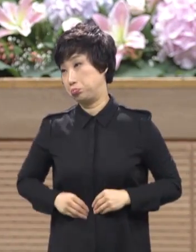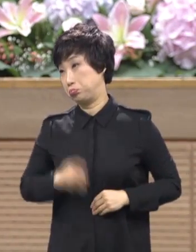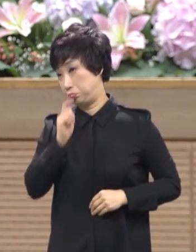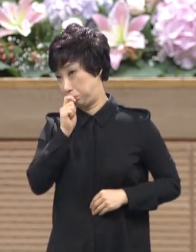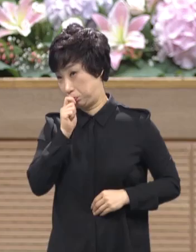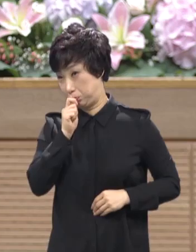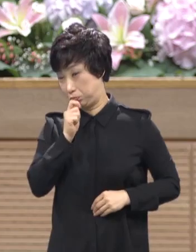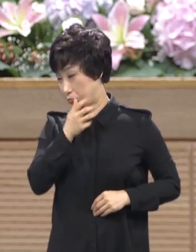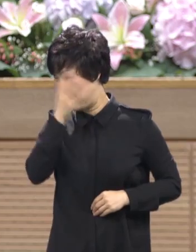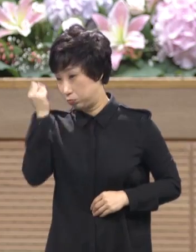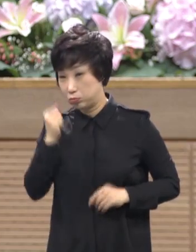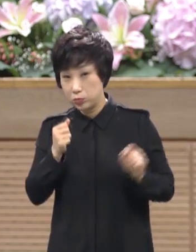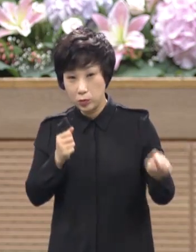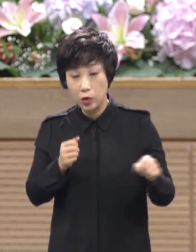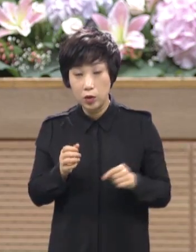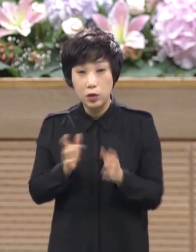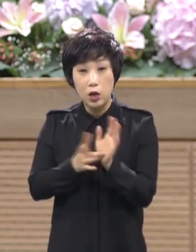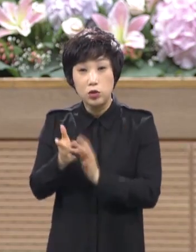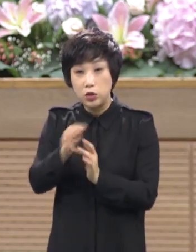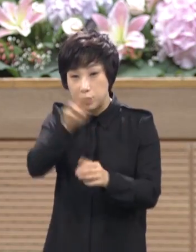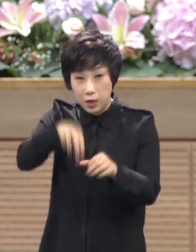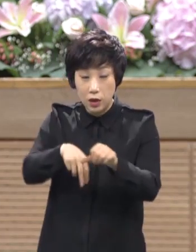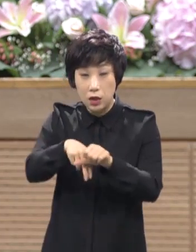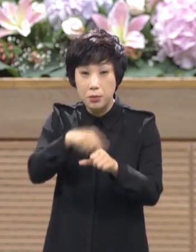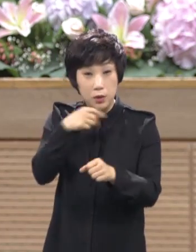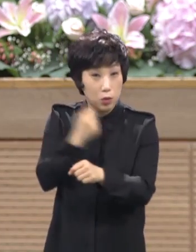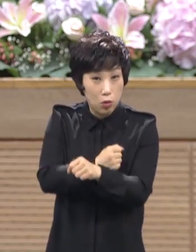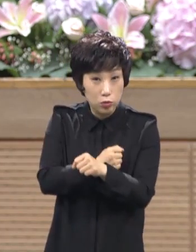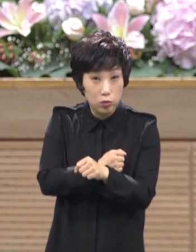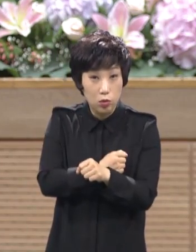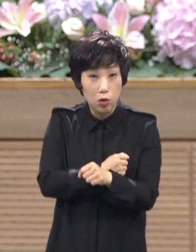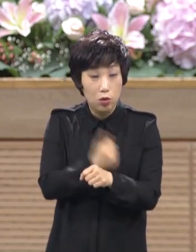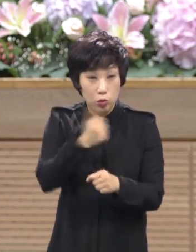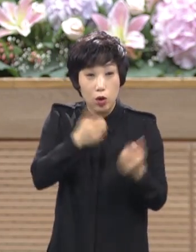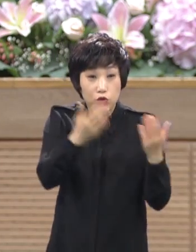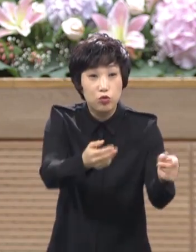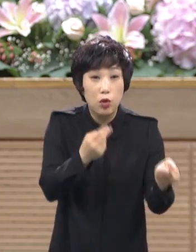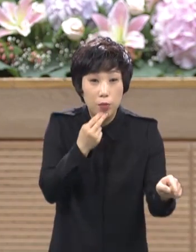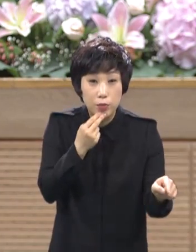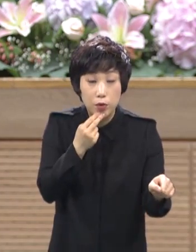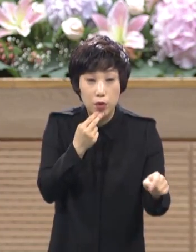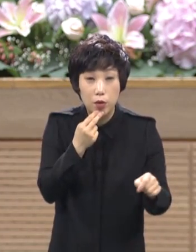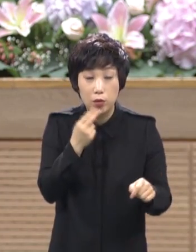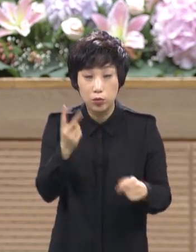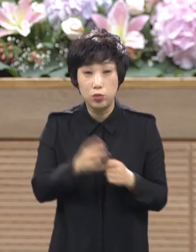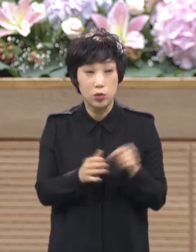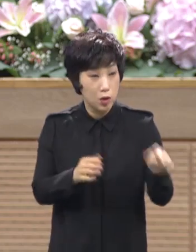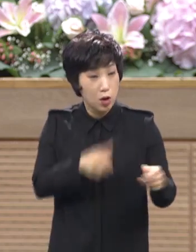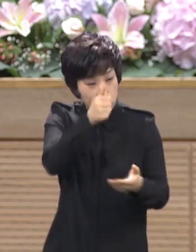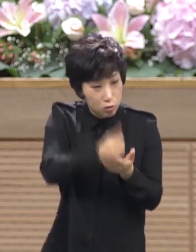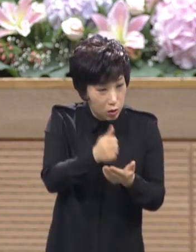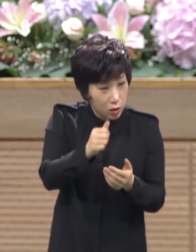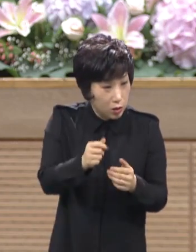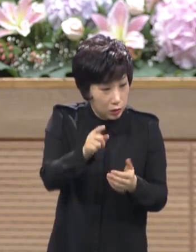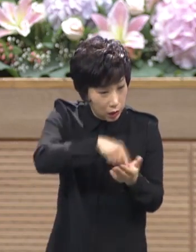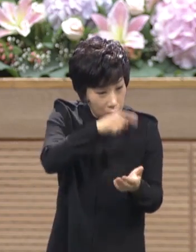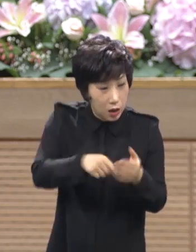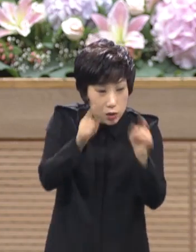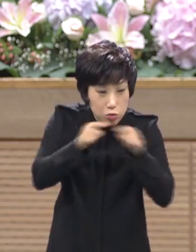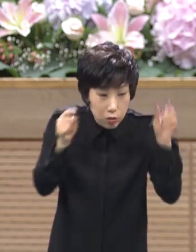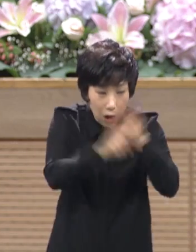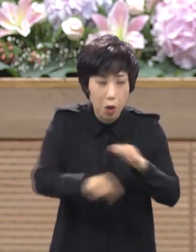않고 예수 십자가의 피의 공로를 말해주지 않고 너는 죄값으로 지옥